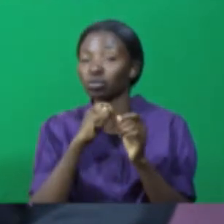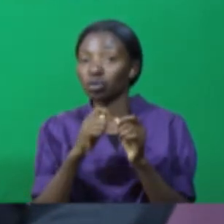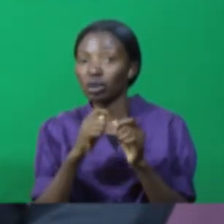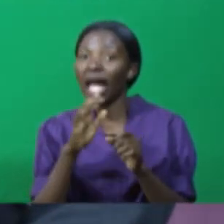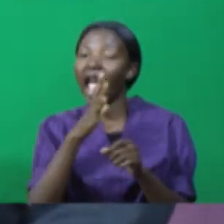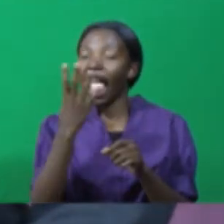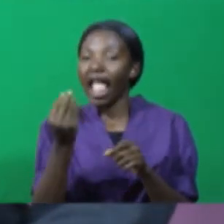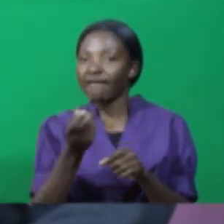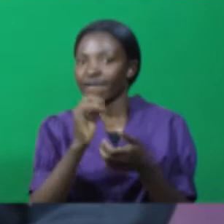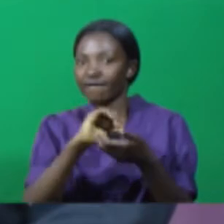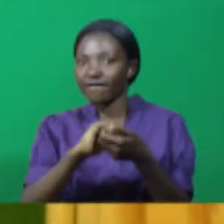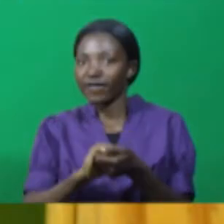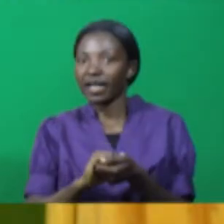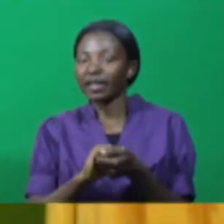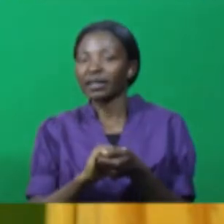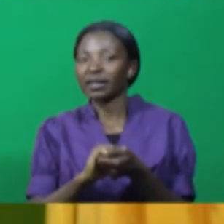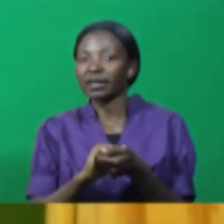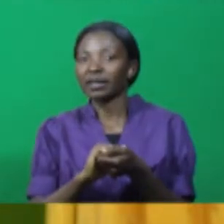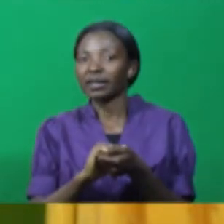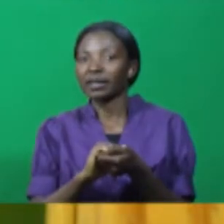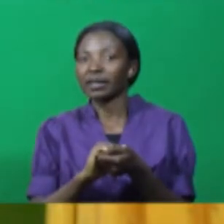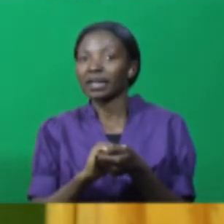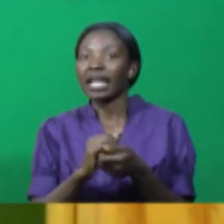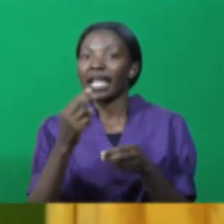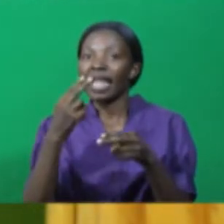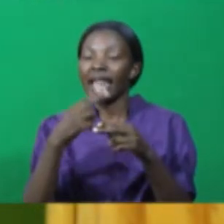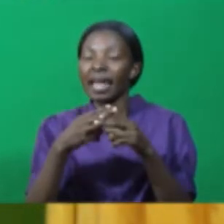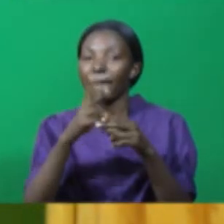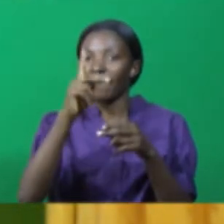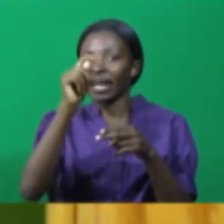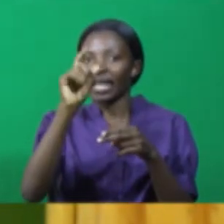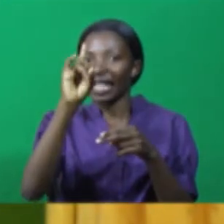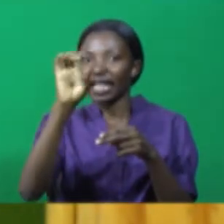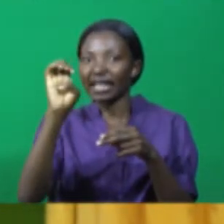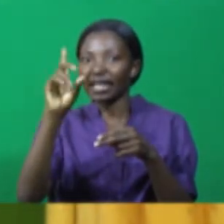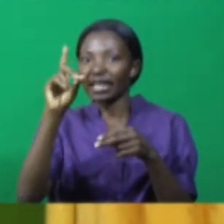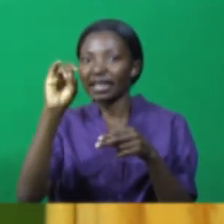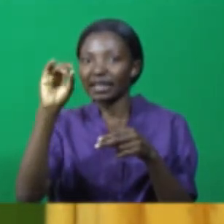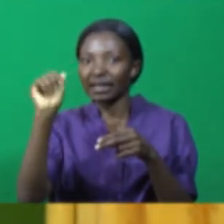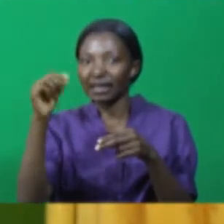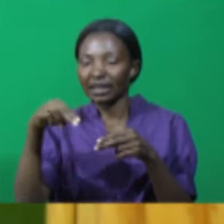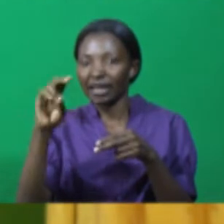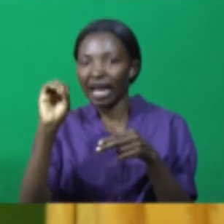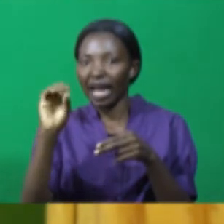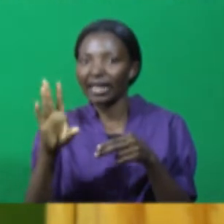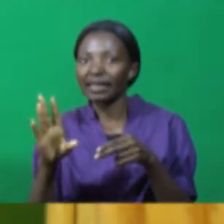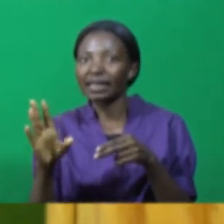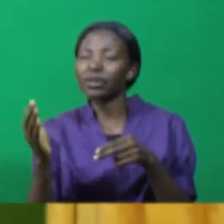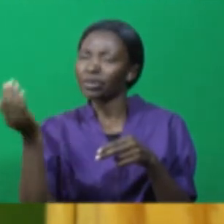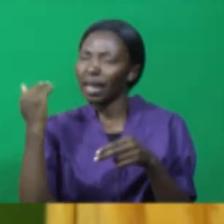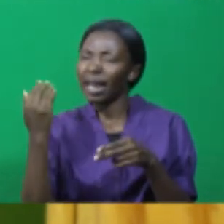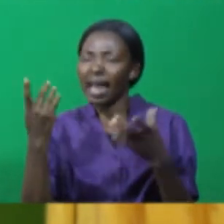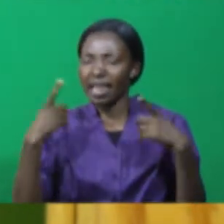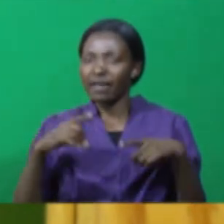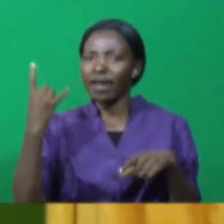mine anonzi Tedious. Alright. Aitaurira imwe experience yake imwe achigara